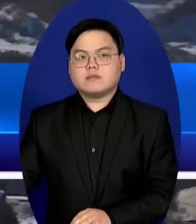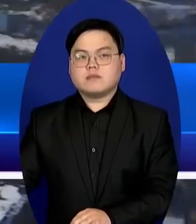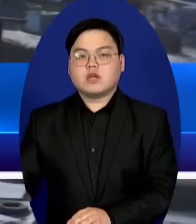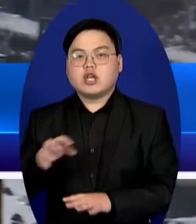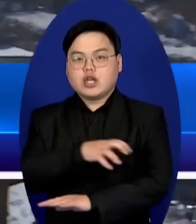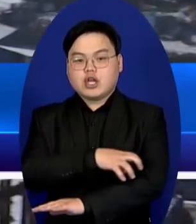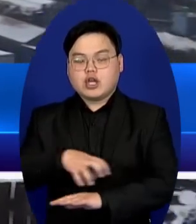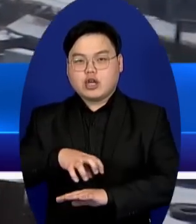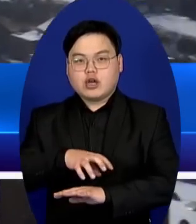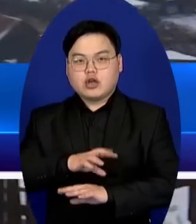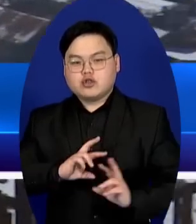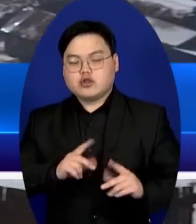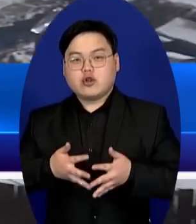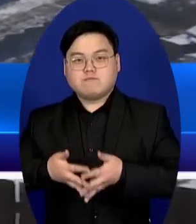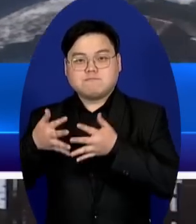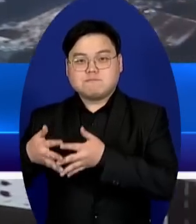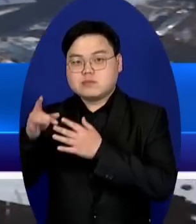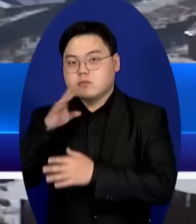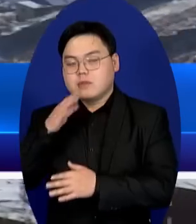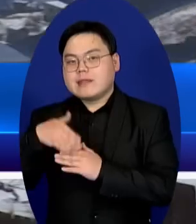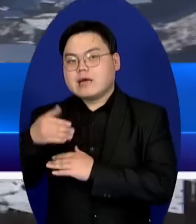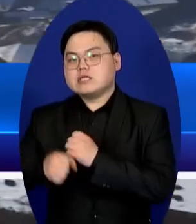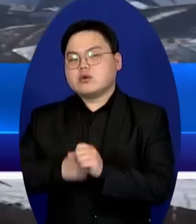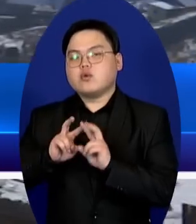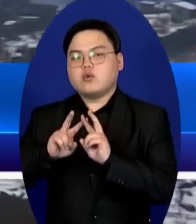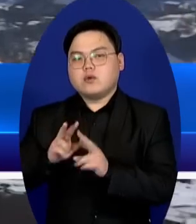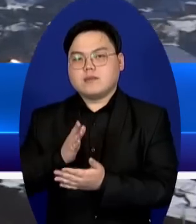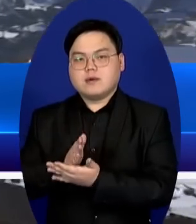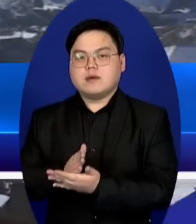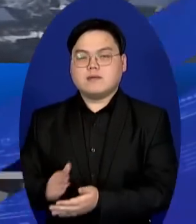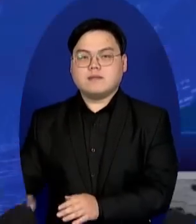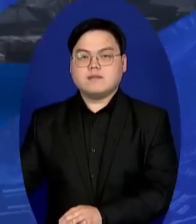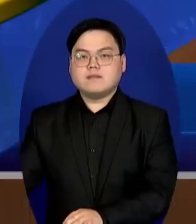Гэр хорооллыг орон сууцчлуулах бодлого эх хонд үргэлжилнэ.